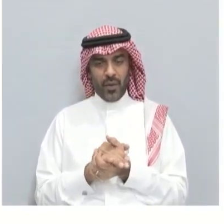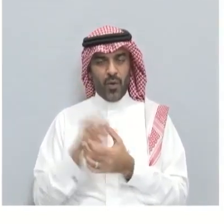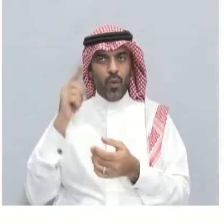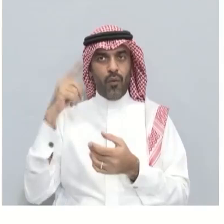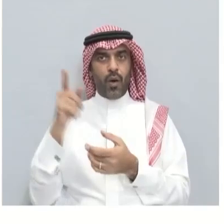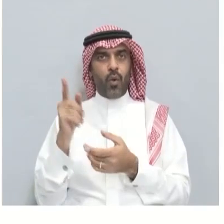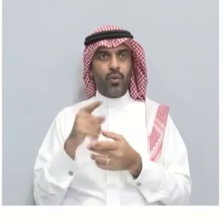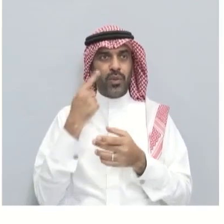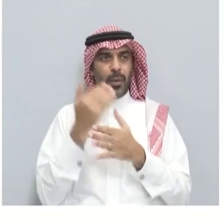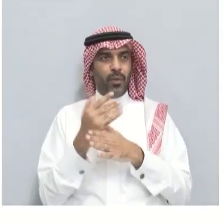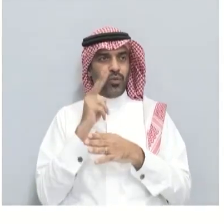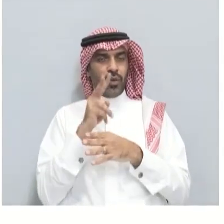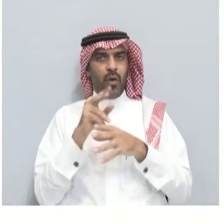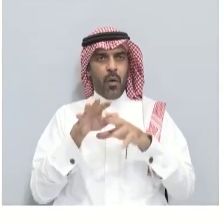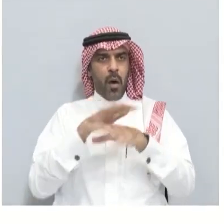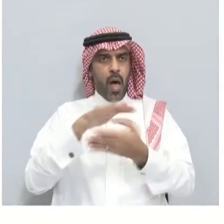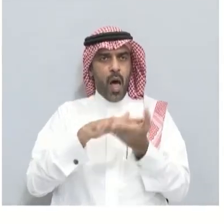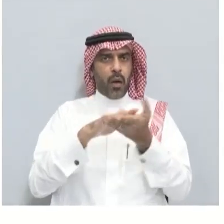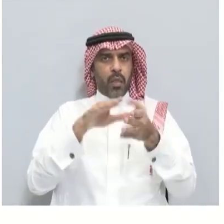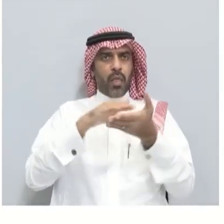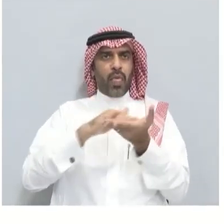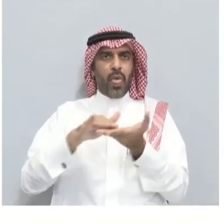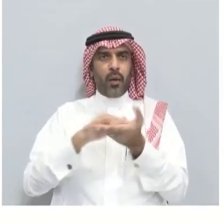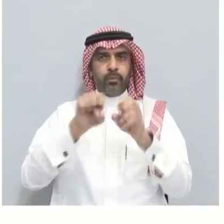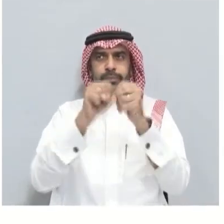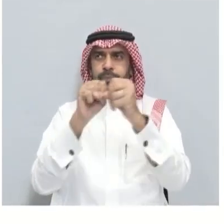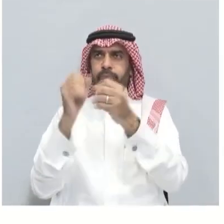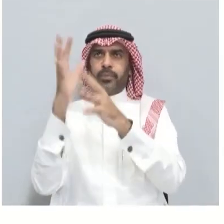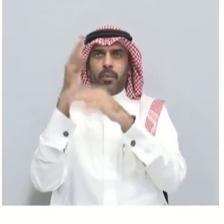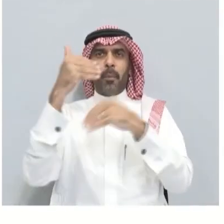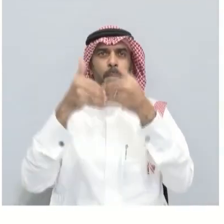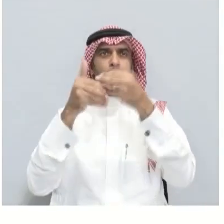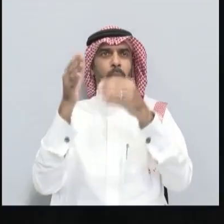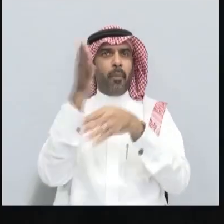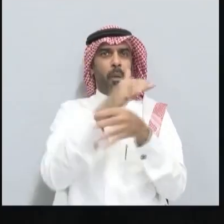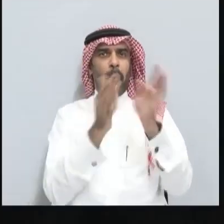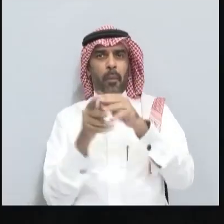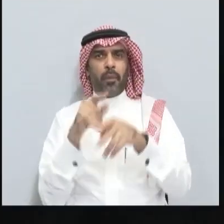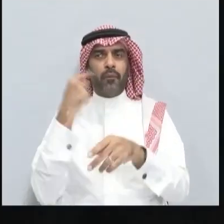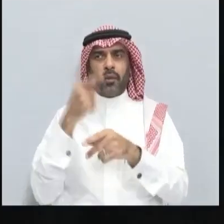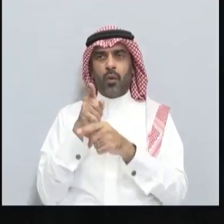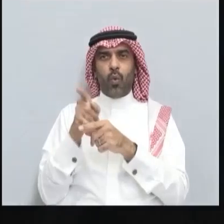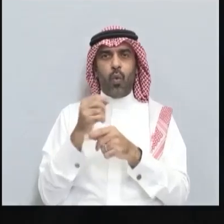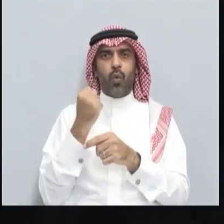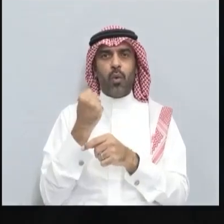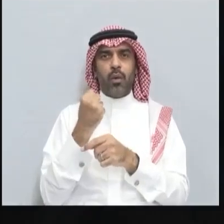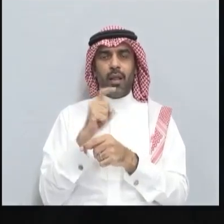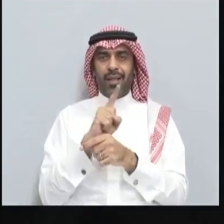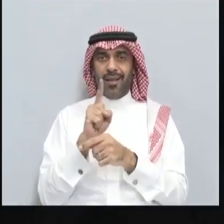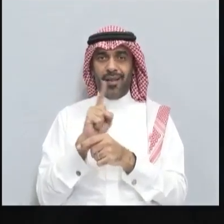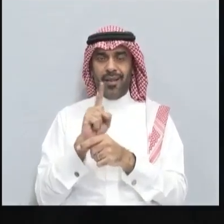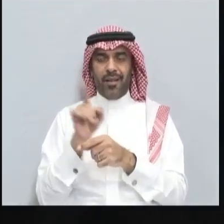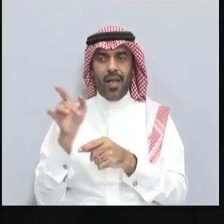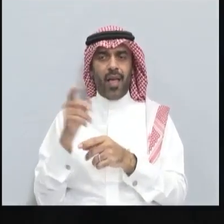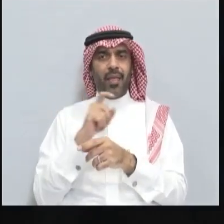محطات الرصد سرعات هذه الموجات وجدوا ان الموجات الاوليه هي الاقوى وهي الاكثر طاقه يليها الموجات